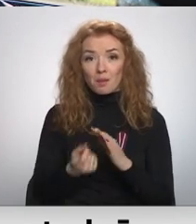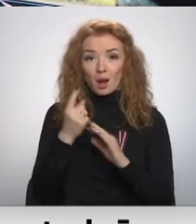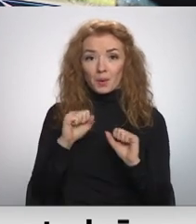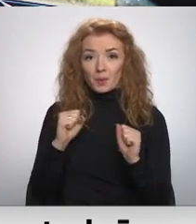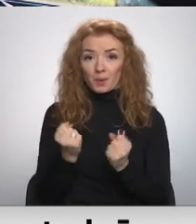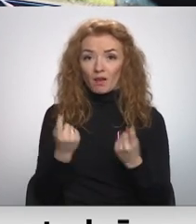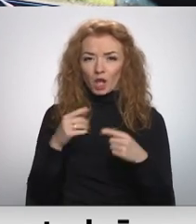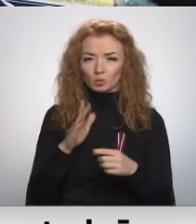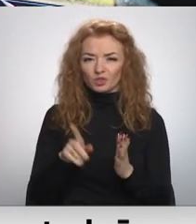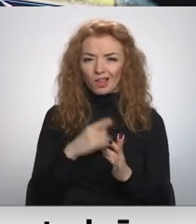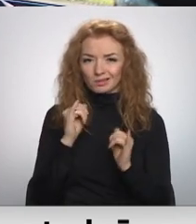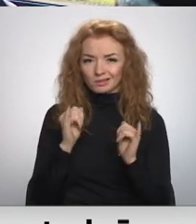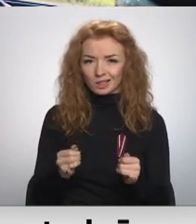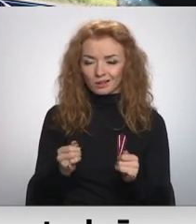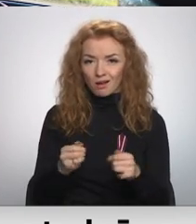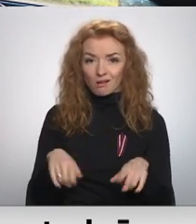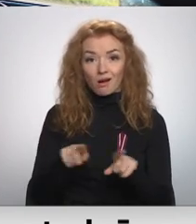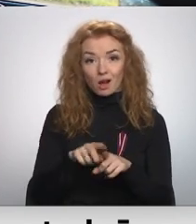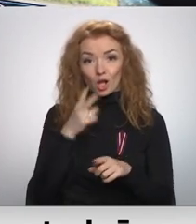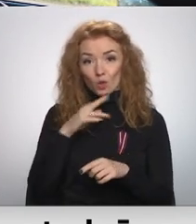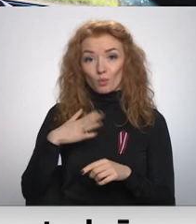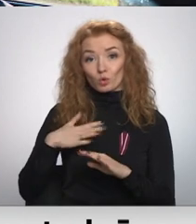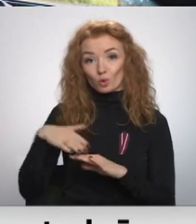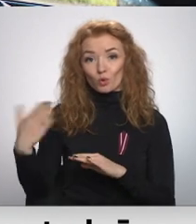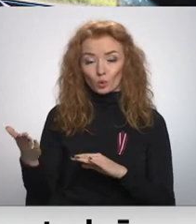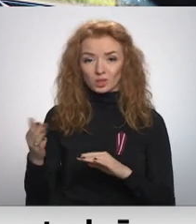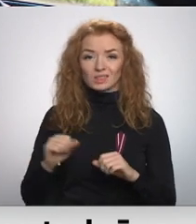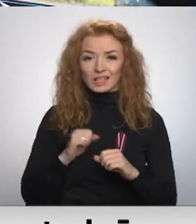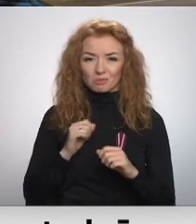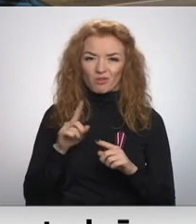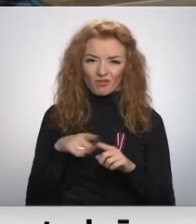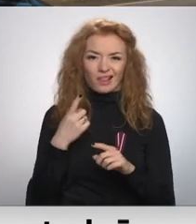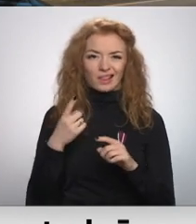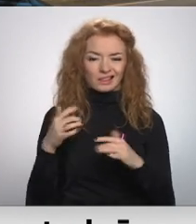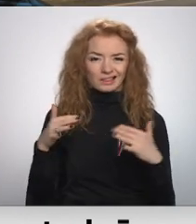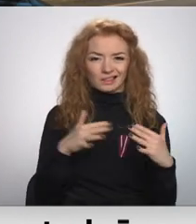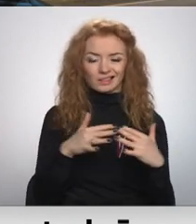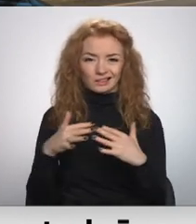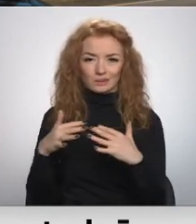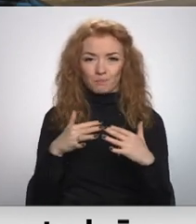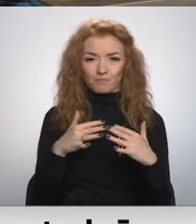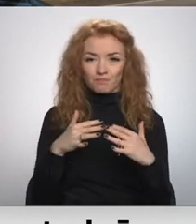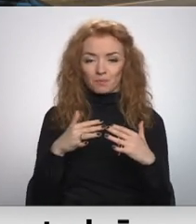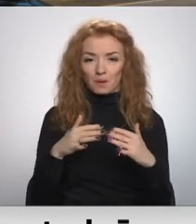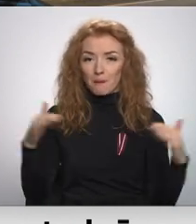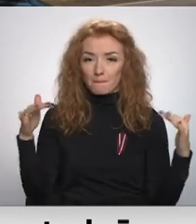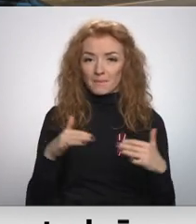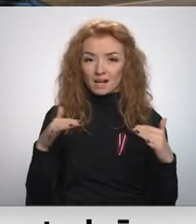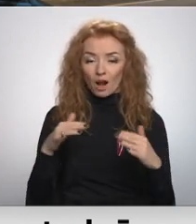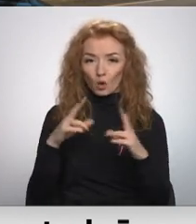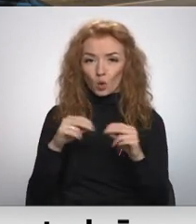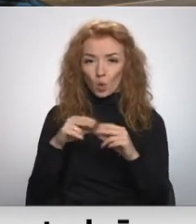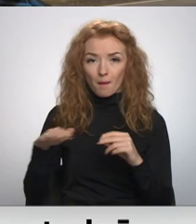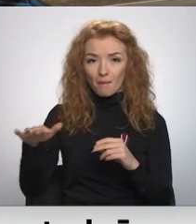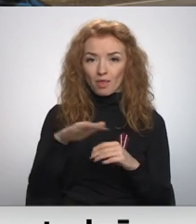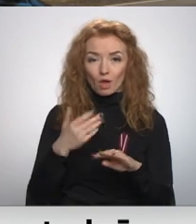būs vēl sliktāk. Droši vien arī no mūsu puses tiks darīts, lai būtu vēl sliktāk. Skaidrojot situāciju migrantu nometnē,